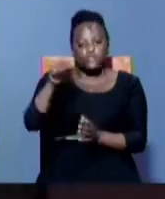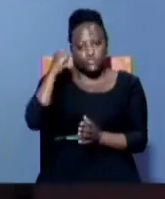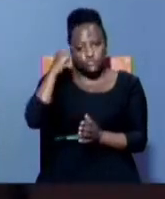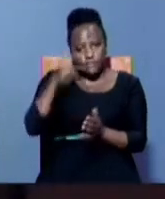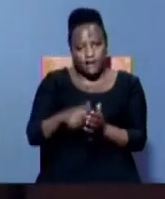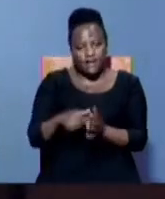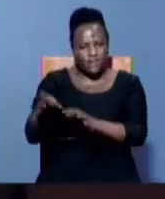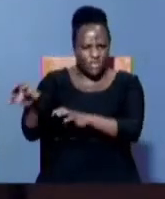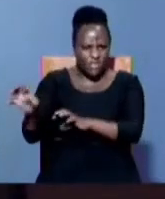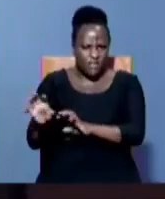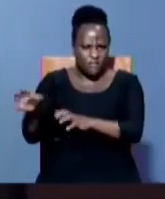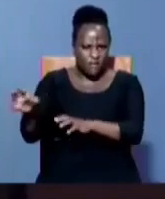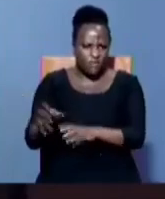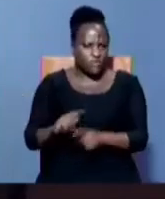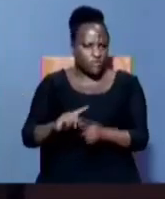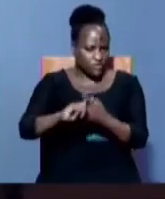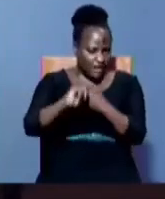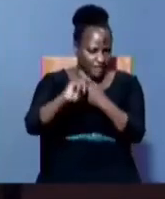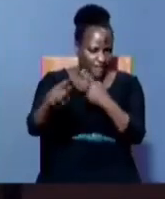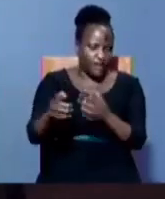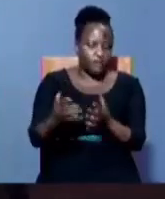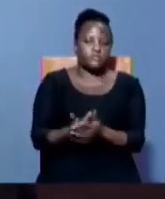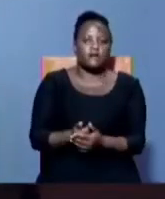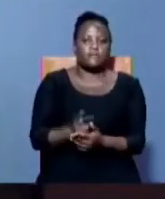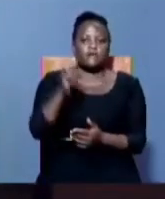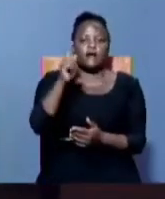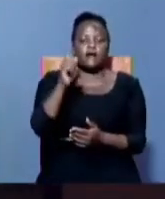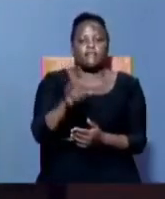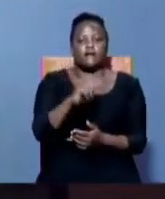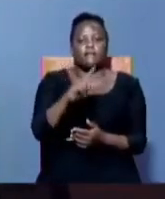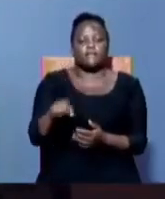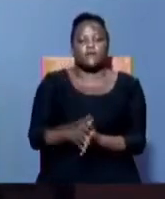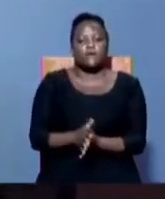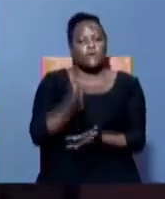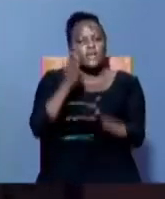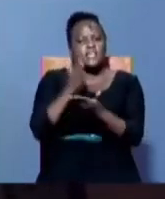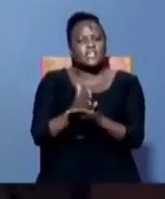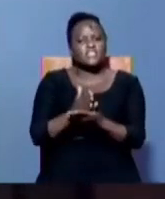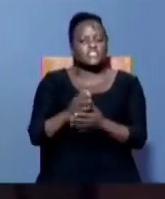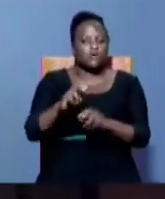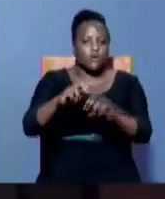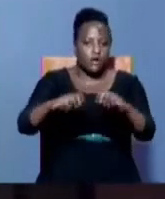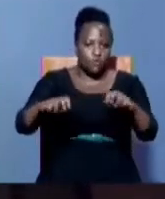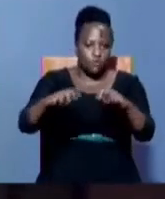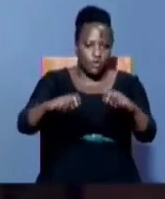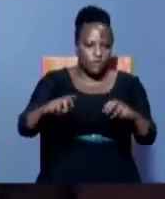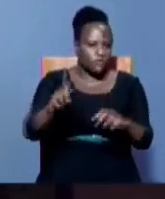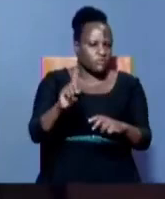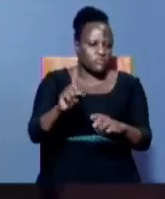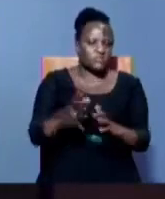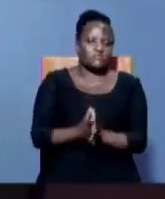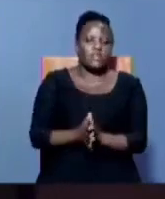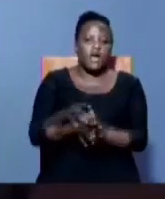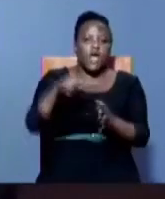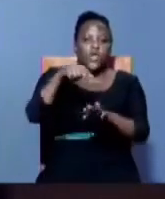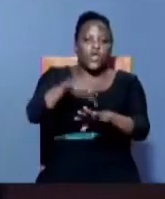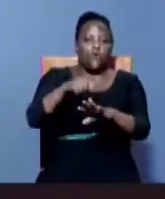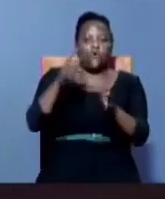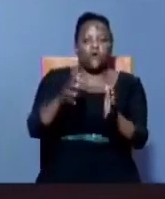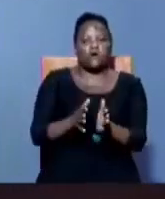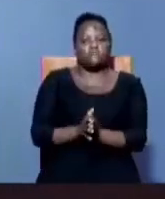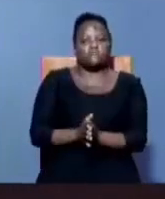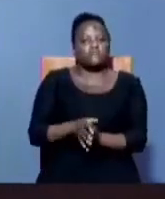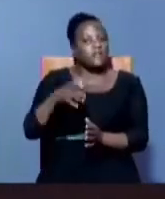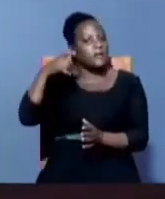wanatoa kafara kwa ajili ya dhambi walihakikishwa wanakaguliwa, asiwe na ila wala wa, kwato isiwe imechanika, pembe